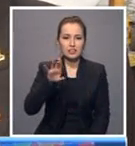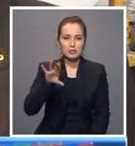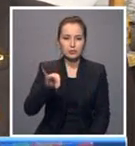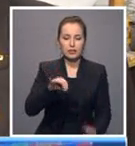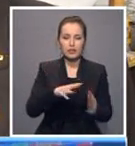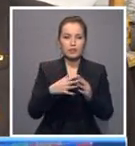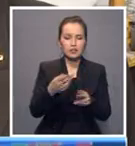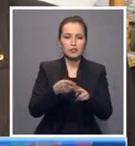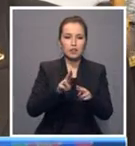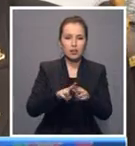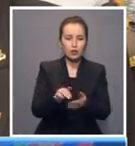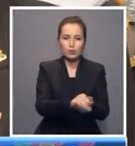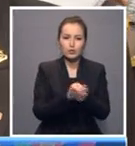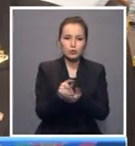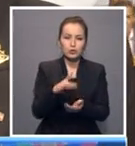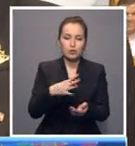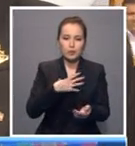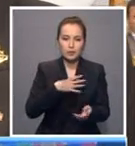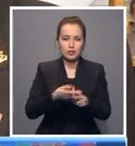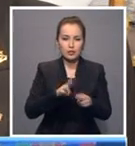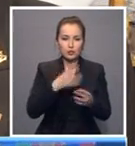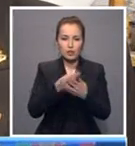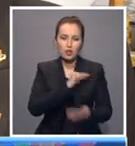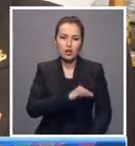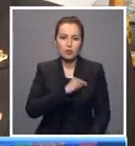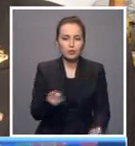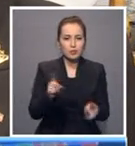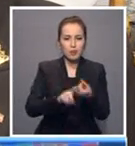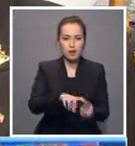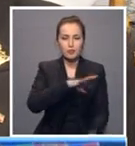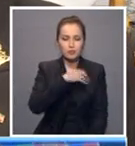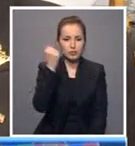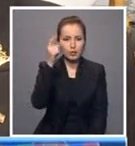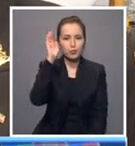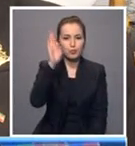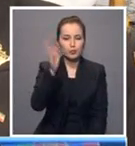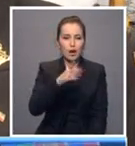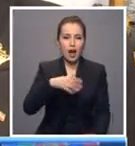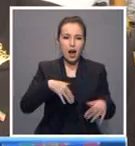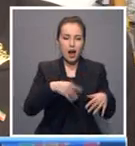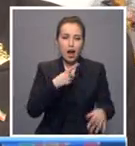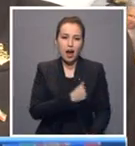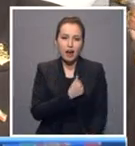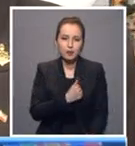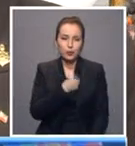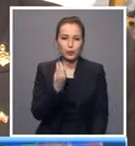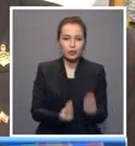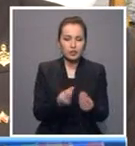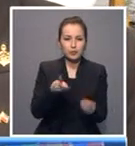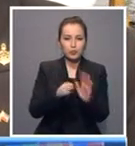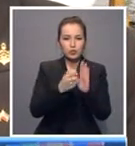пен бейбітшілікті ту етіп, өзара кәсіби тұрғыда байланыс орнатуға келдік. Мысалы, алда өтетін армия ойындары 2017